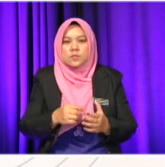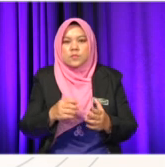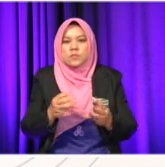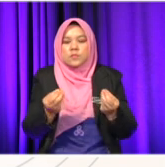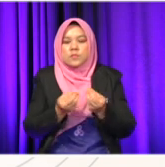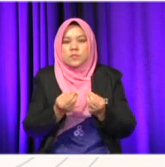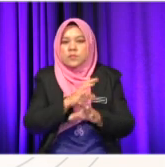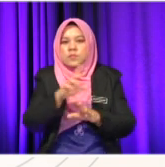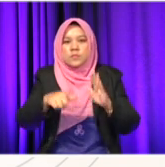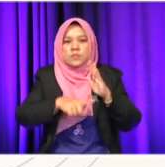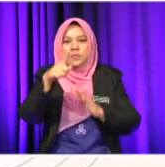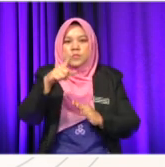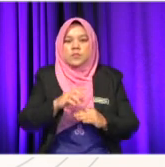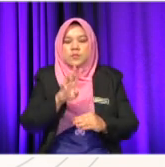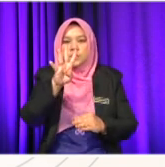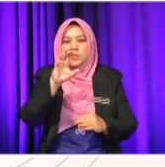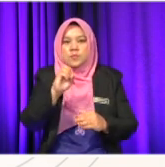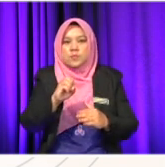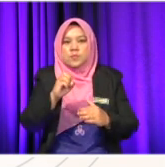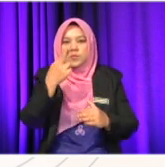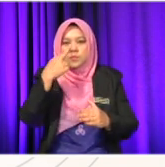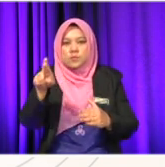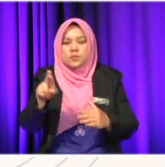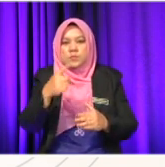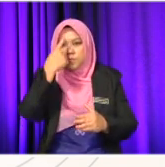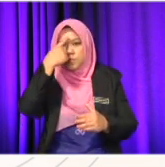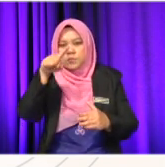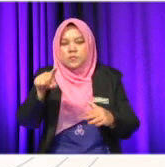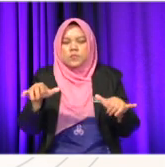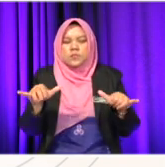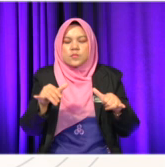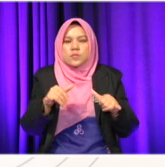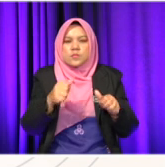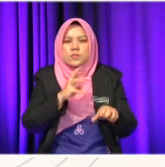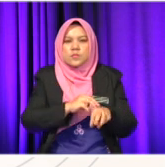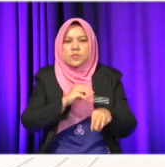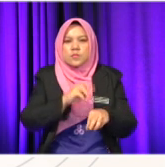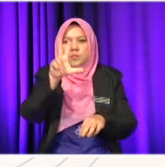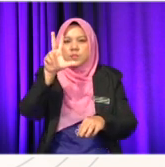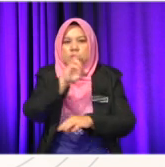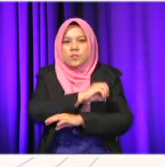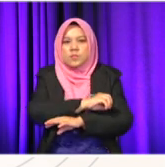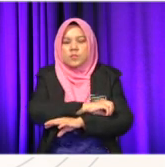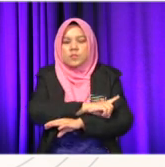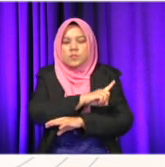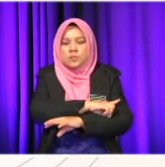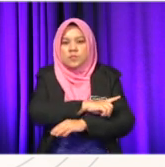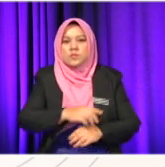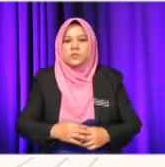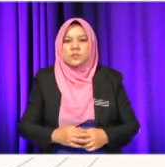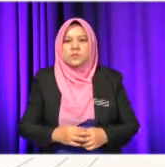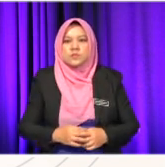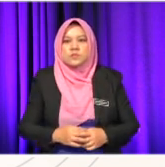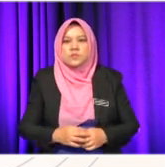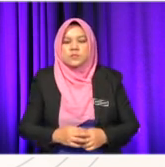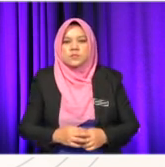melebihi 40.000 untuk jangkau masa 30 hari Oke yang ini ialah dia punya keyword